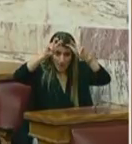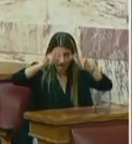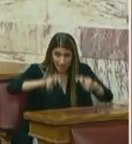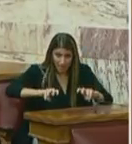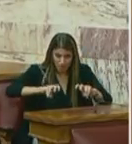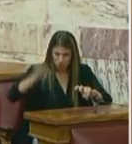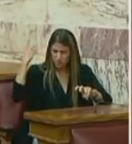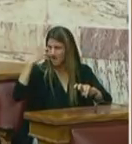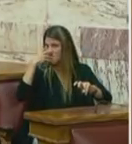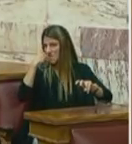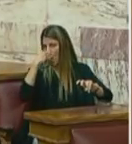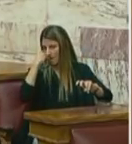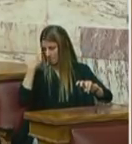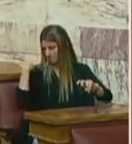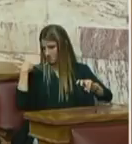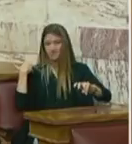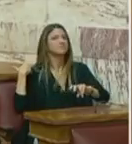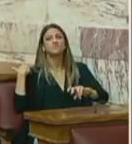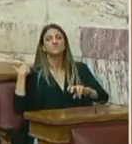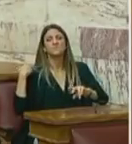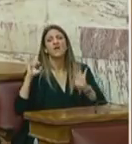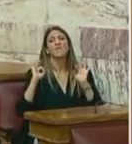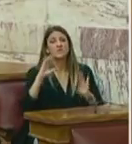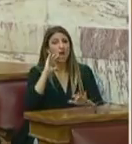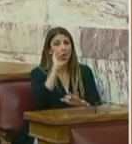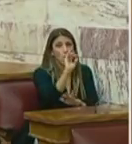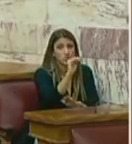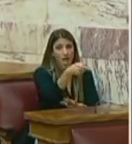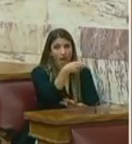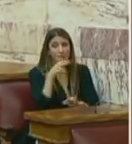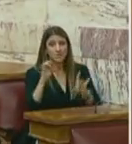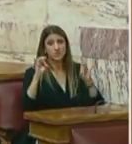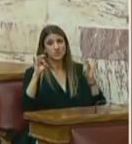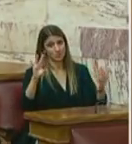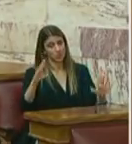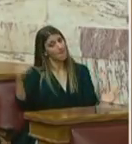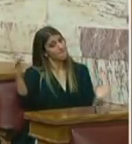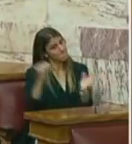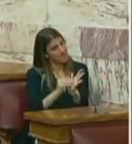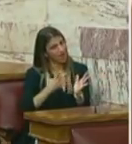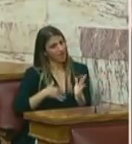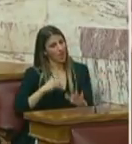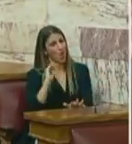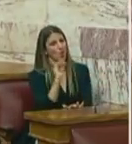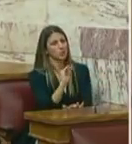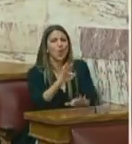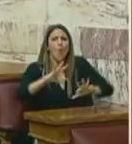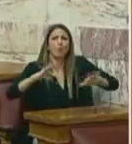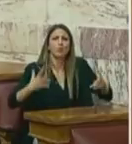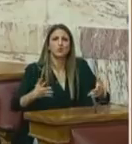αυτής, και βεβαίως έμεινε αναπάντητο, θέλω να επαναφέρω και σήμερα. Πώς έγινε αυτό το